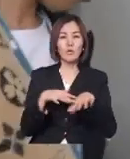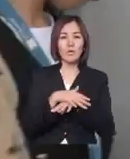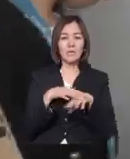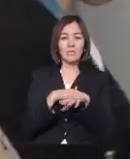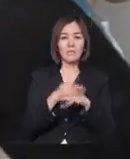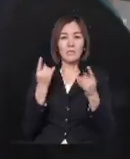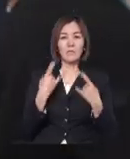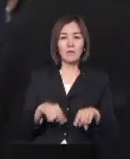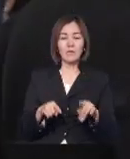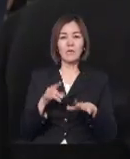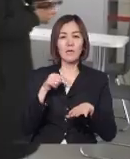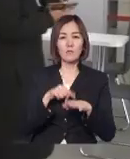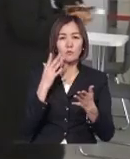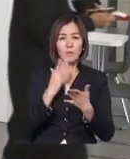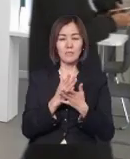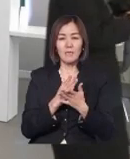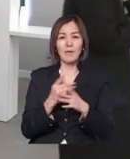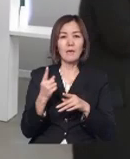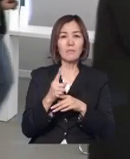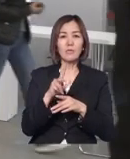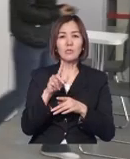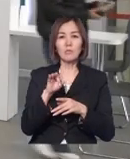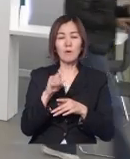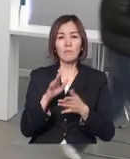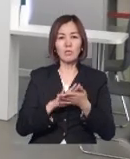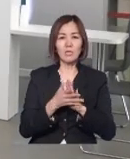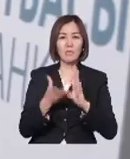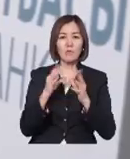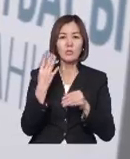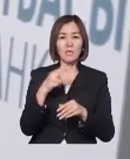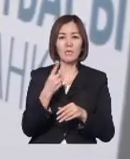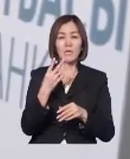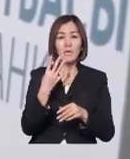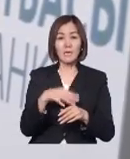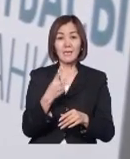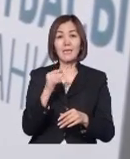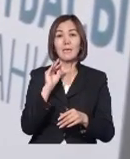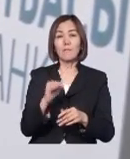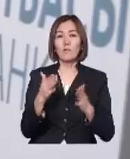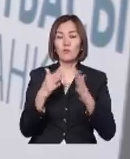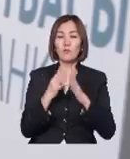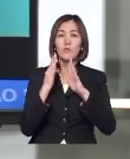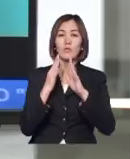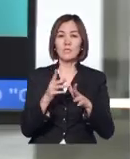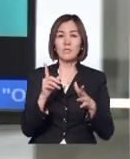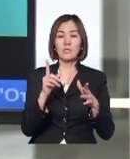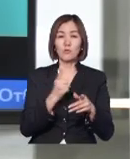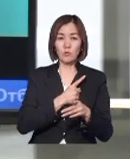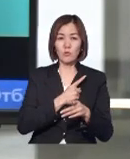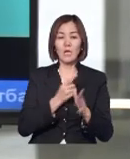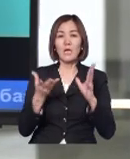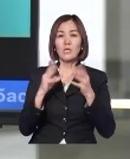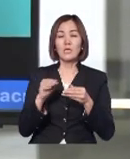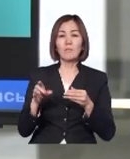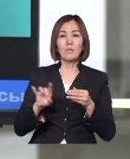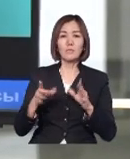ағыны мен демографиялық өсімнің әсері. 1 мамырдағы жағдай бойынша 42 мың азамат баспана аламын деп кезек күтуде. Жалпы республика